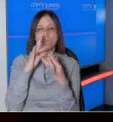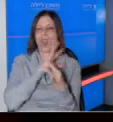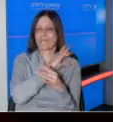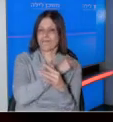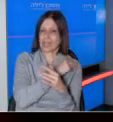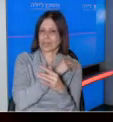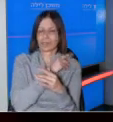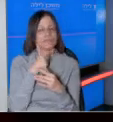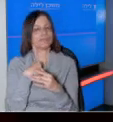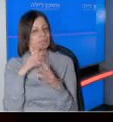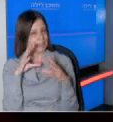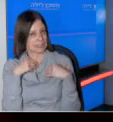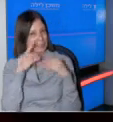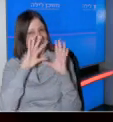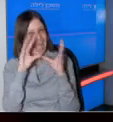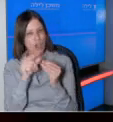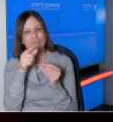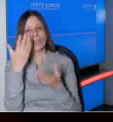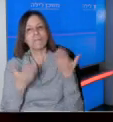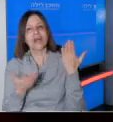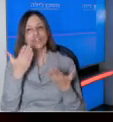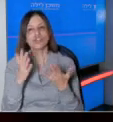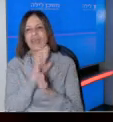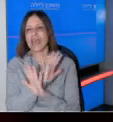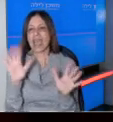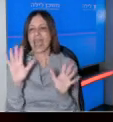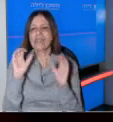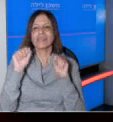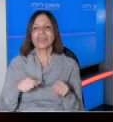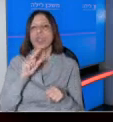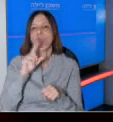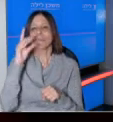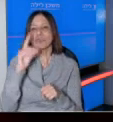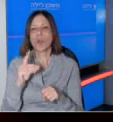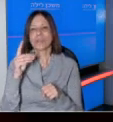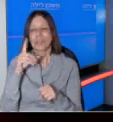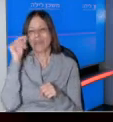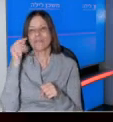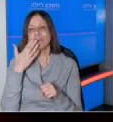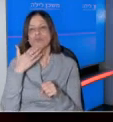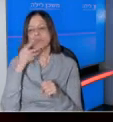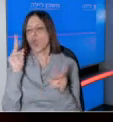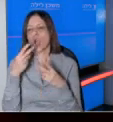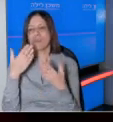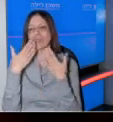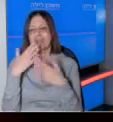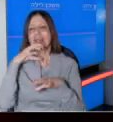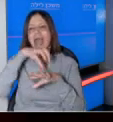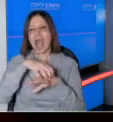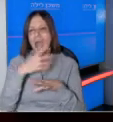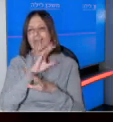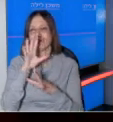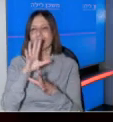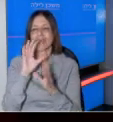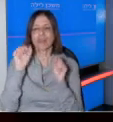עוד פעם, אני מסכים איתך על הכל, אבל אתה משווה את זה. אין ריבונות. לא משווה. לא בדרום תל אביב, יהודים לא יכולים להתפלל בהר הבית. לא משווה. ואין ריבונות בערים המעורבות.